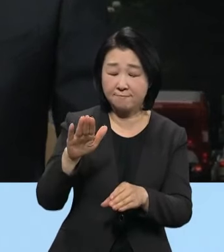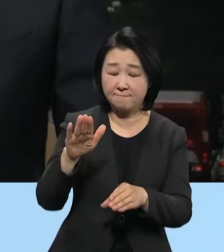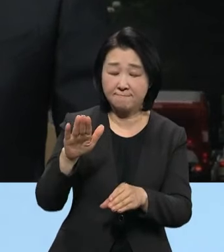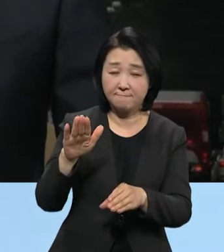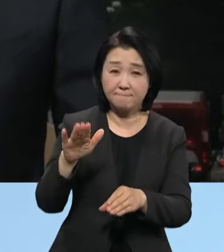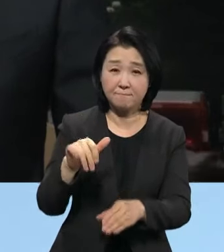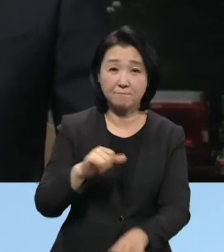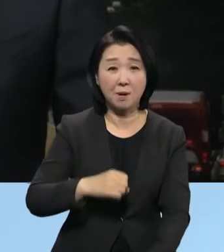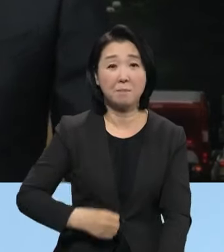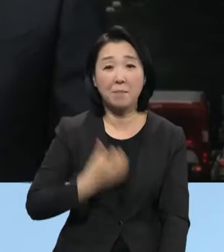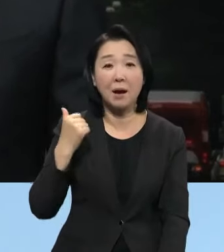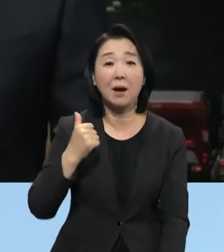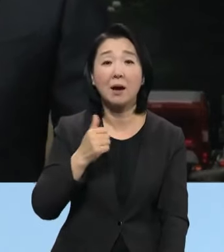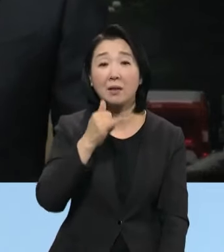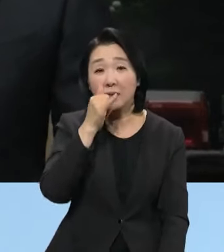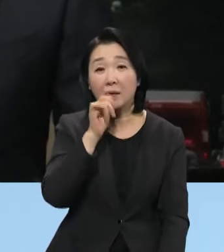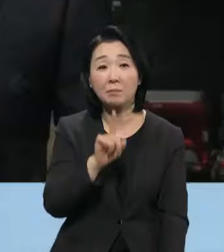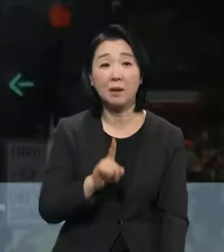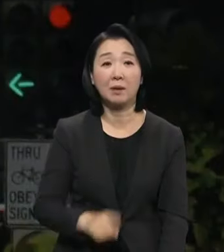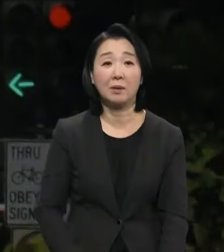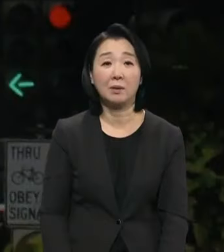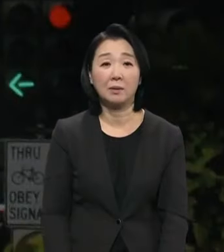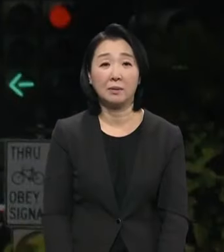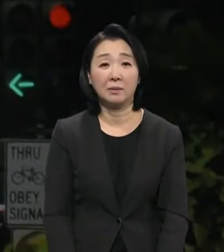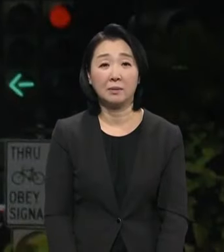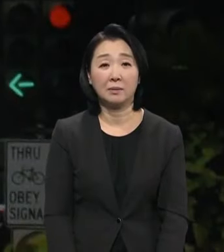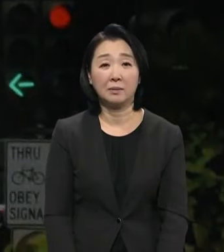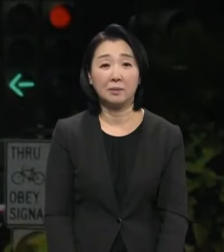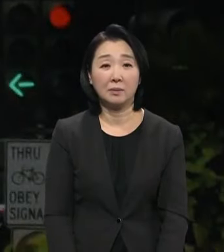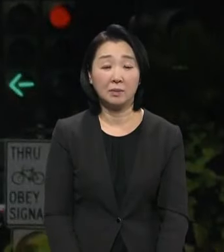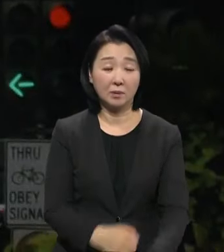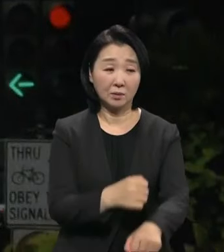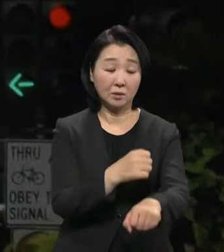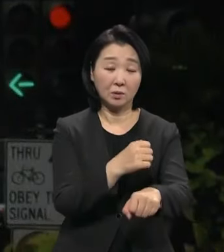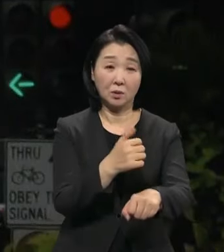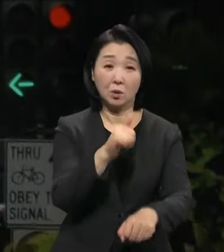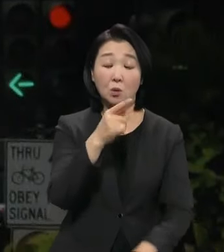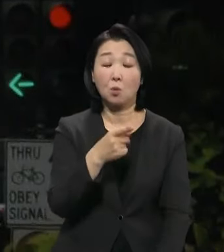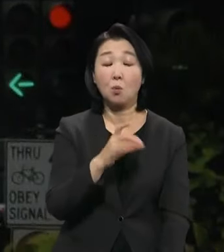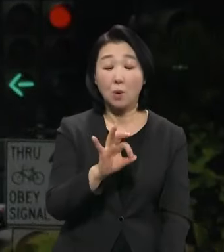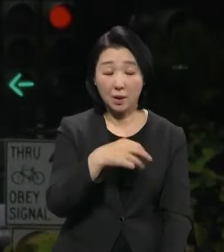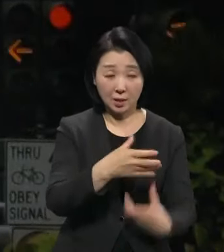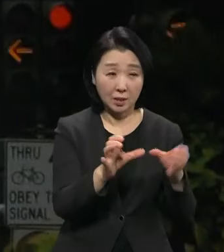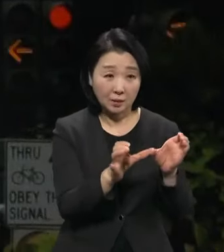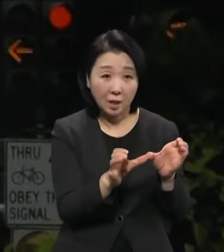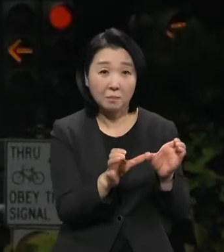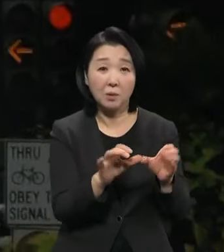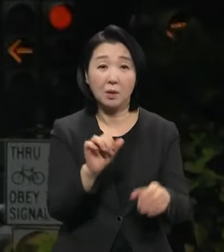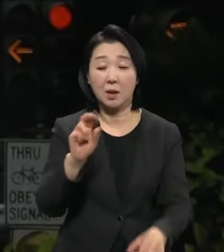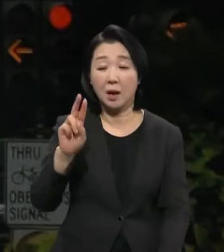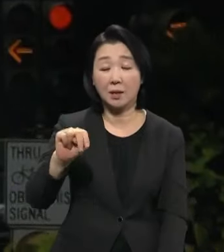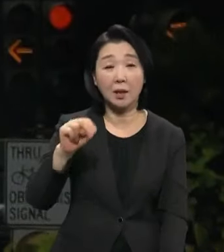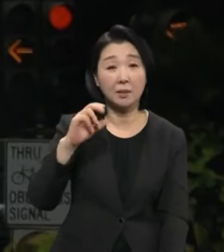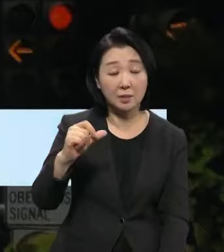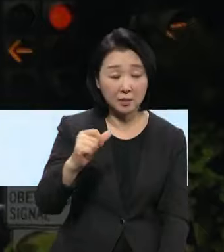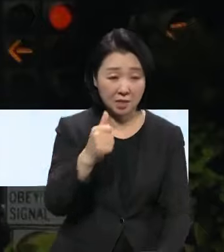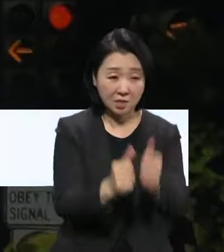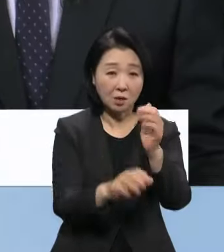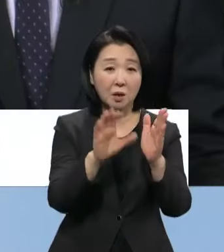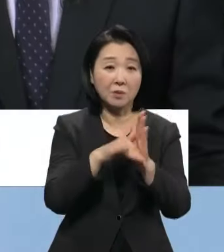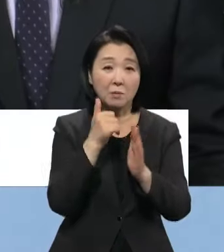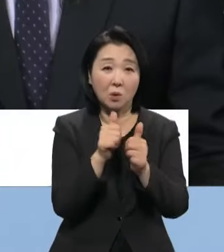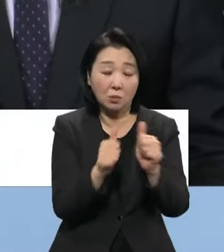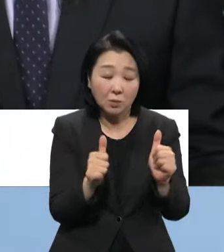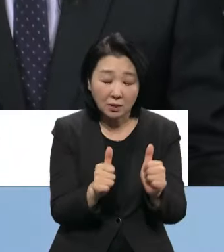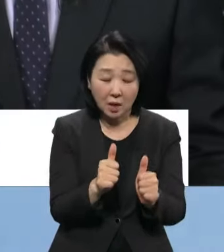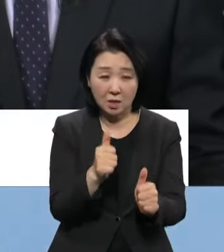나온다면서요 예 악시 호스의 보도였다 전국위원회 R 씨가 최근 경합 지역에서 변호사나 선거